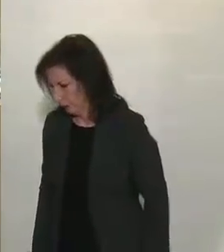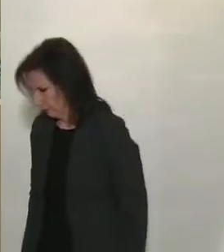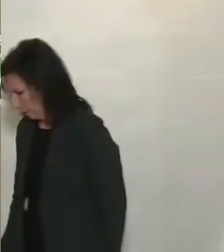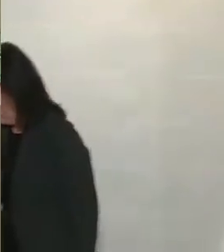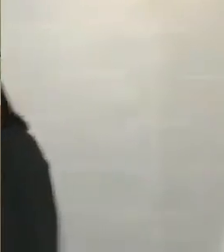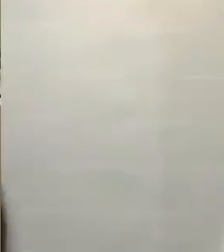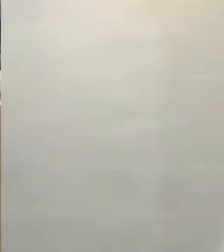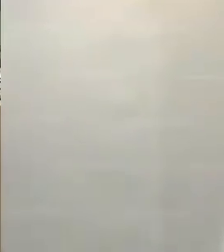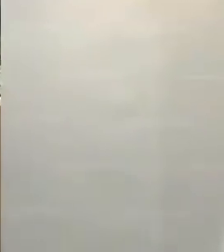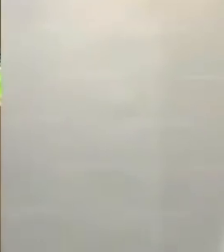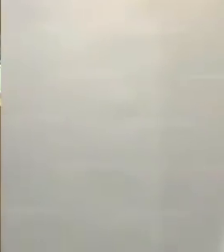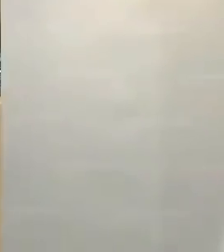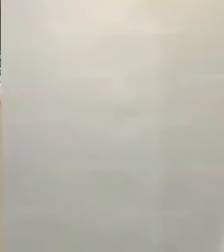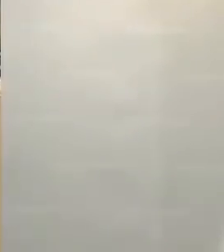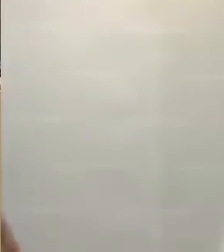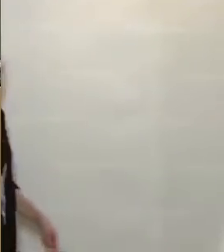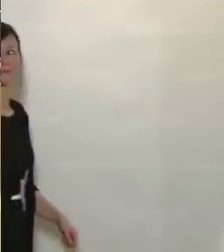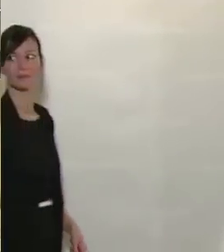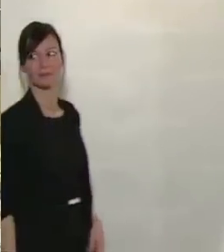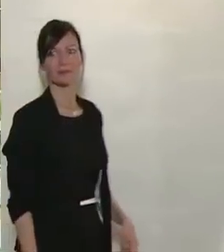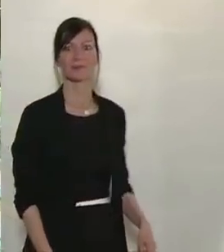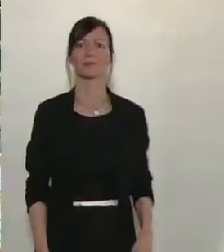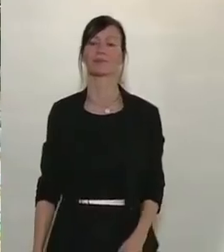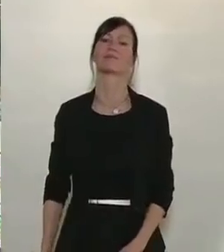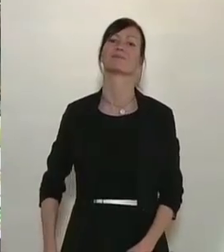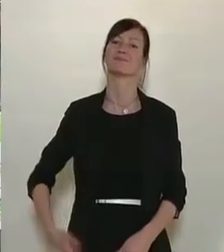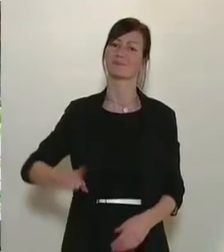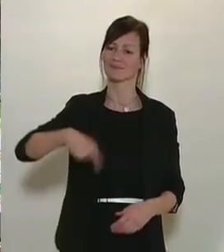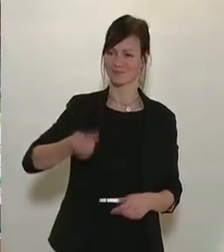dringlichen Anfrage der FPÖ an den Bundeskanzler zum dritten Lockdown, in dessen